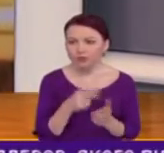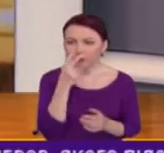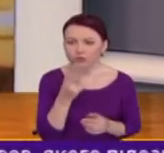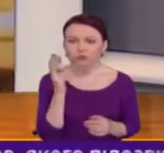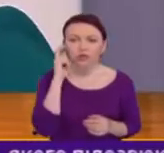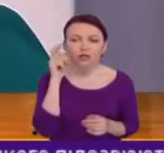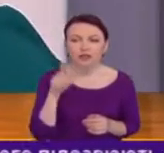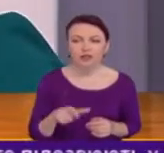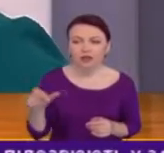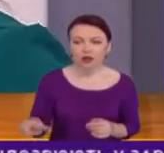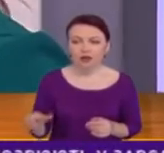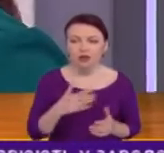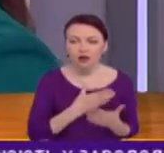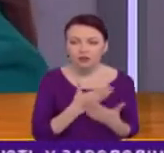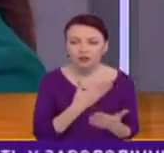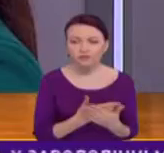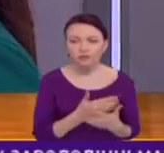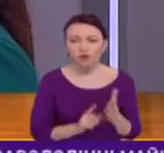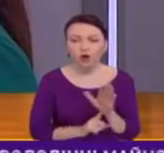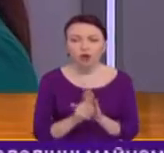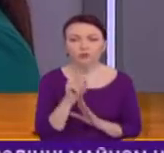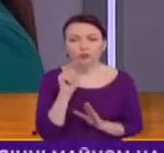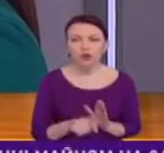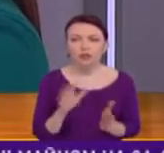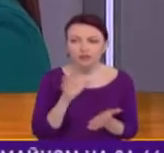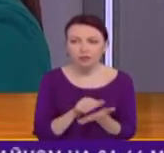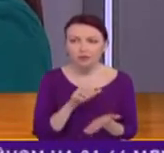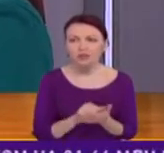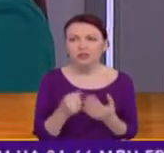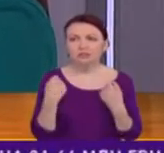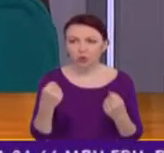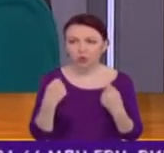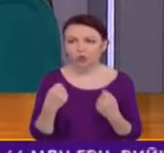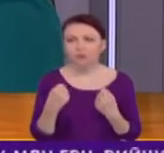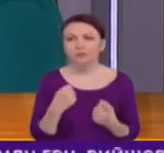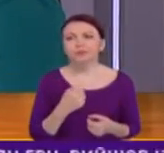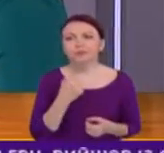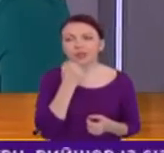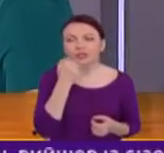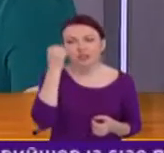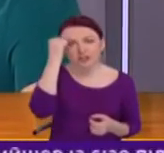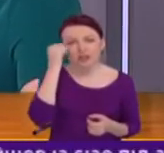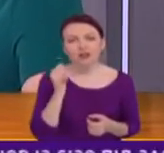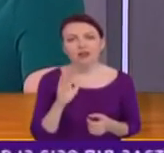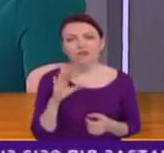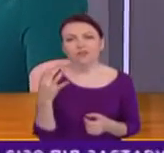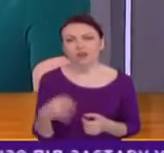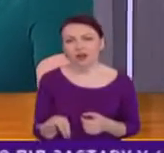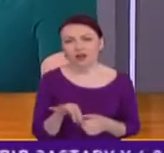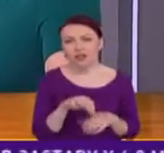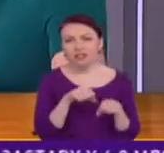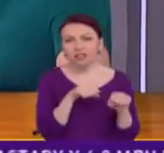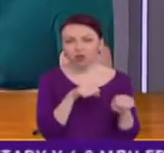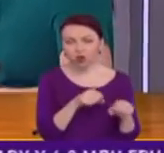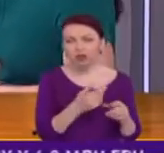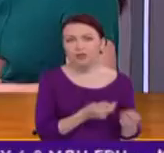кияни активно розпочали займатися спортом. І завдяки Віталію Володимировичу, який приніс в наше